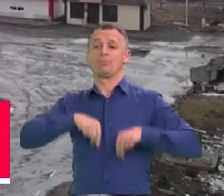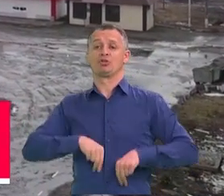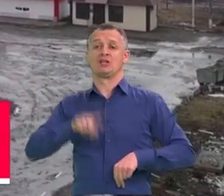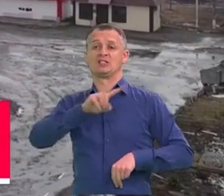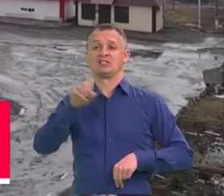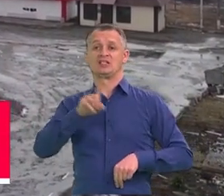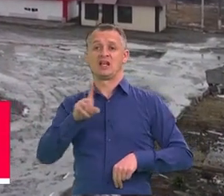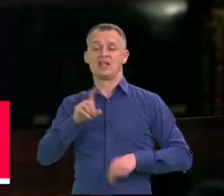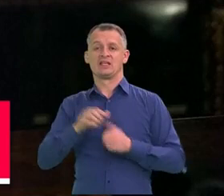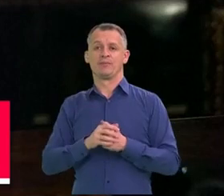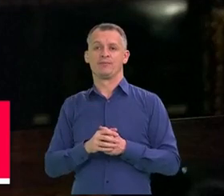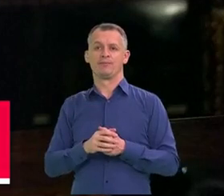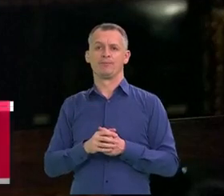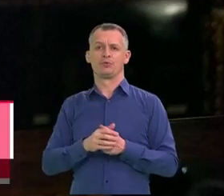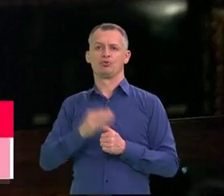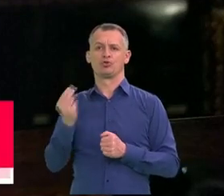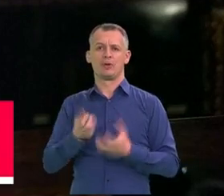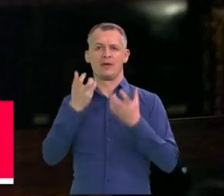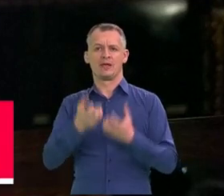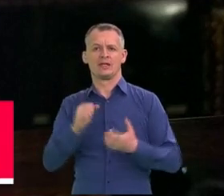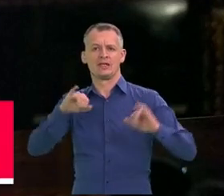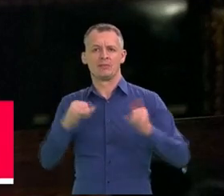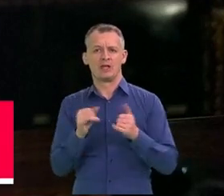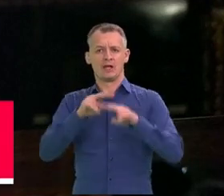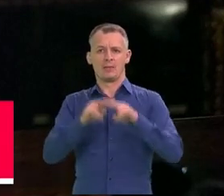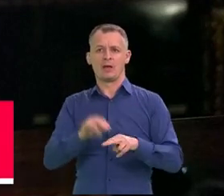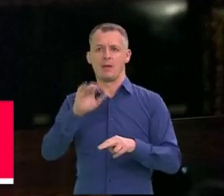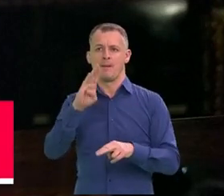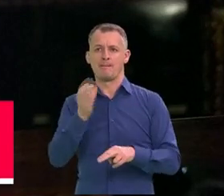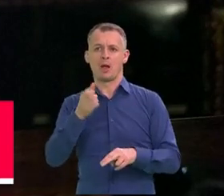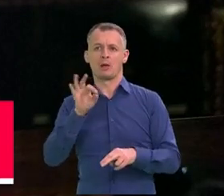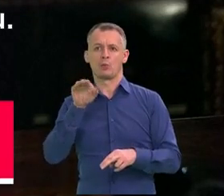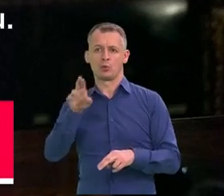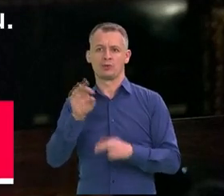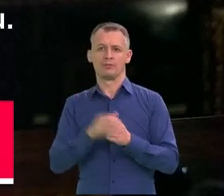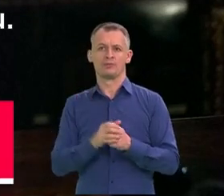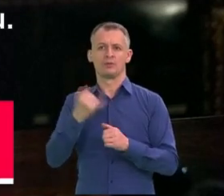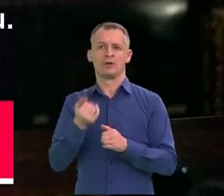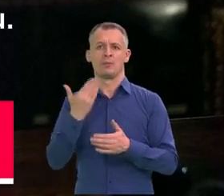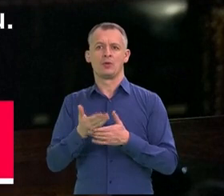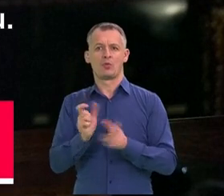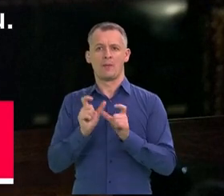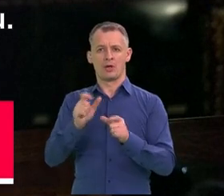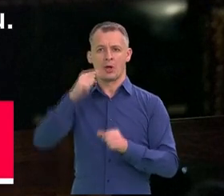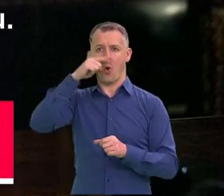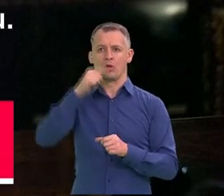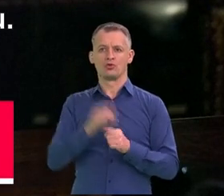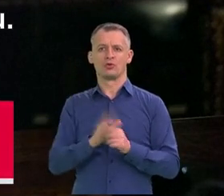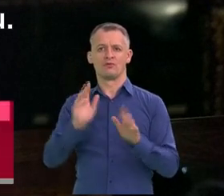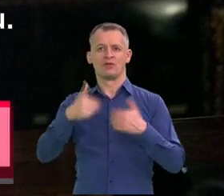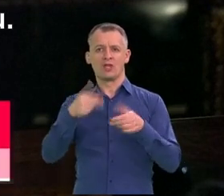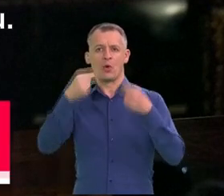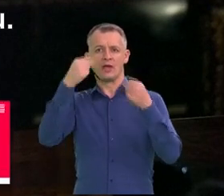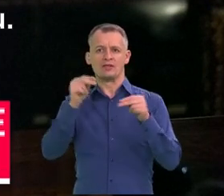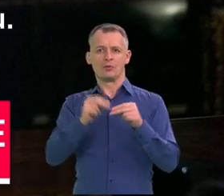Zelenski. Найтяжче, як раніше, Бахмут і бої, що мають значення для захисту міста. Я наведу лише один приклад.